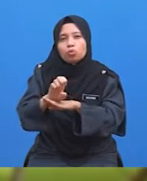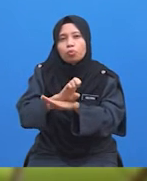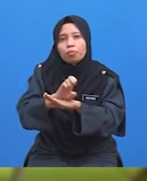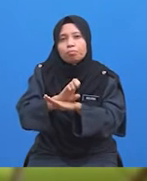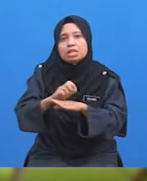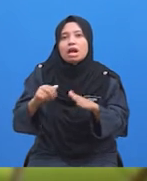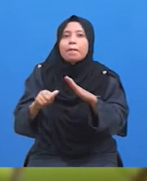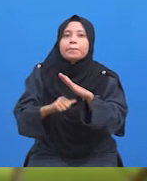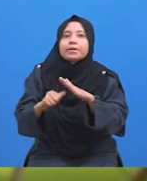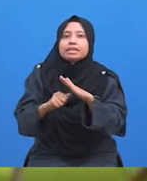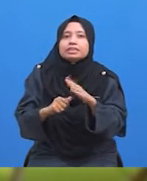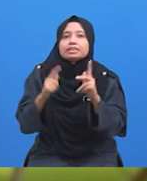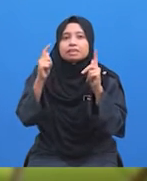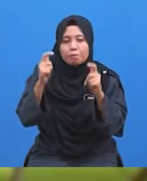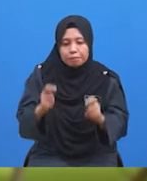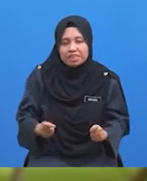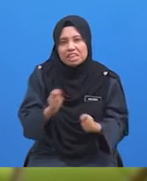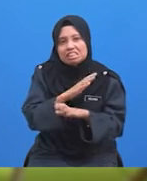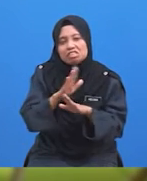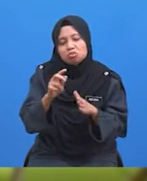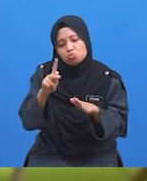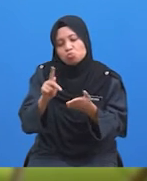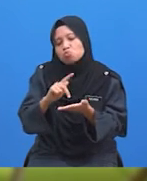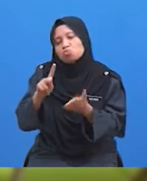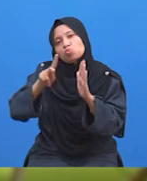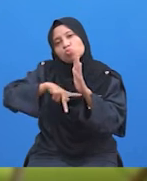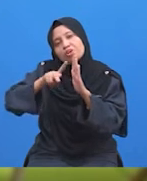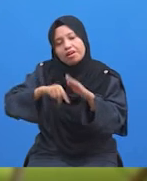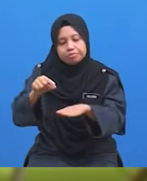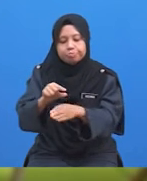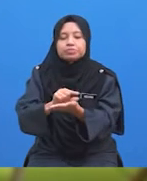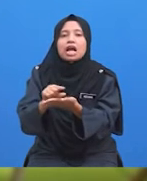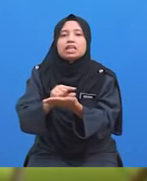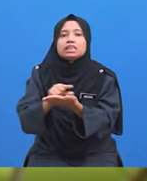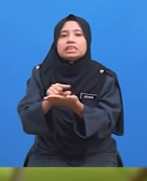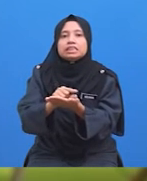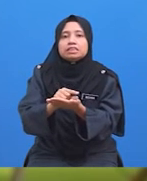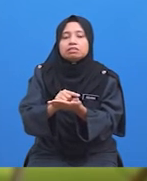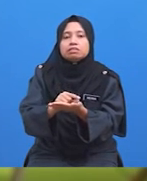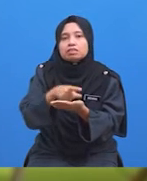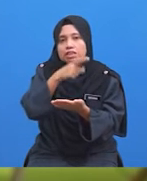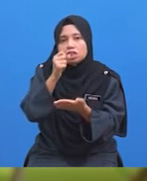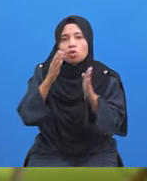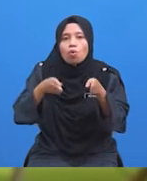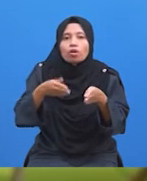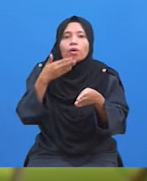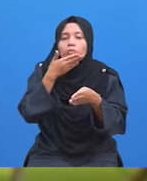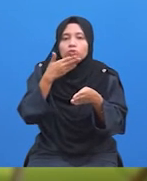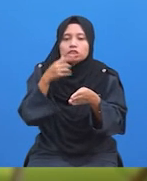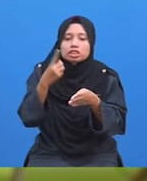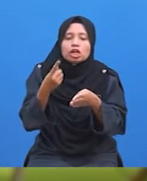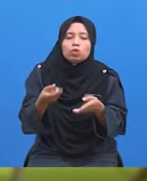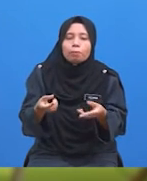berasaskan pertanian menawarkan gaji yang lebih rendah mendorong golongan beliau berhijrah ke